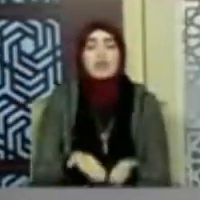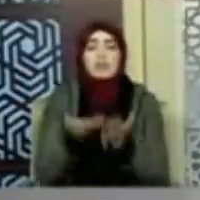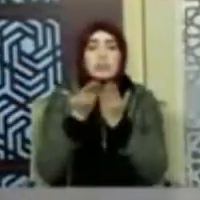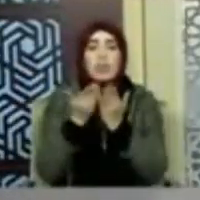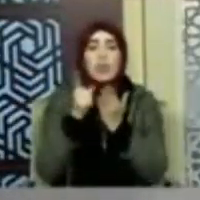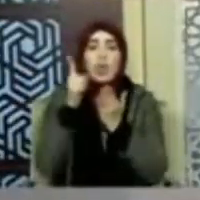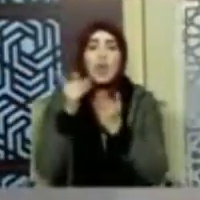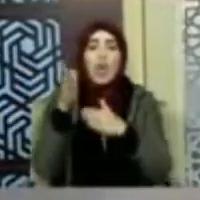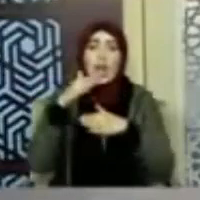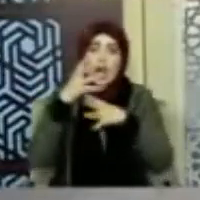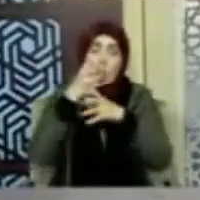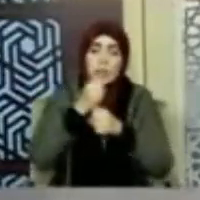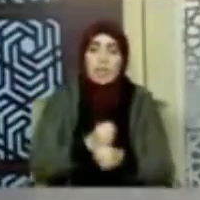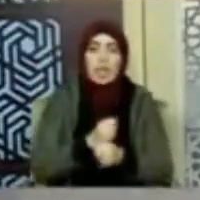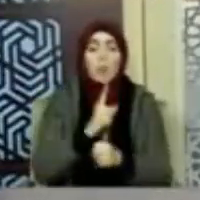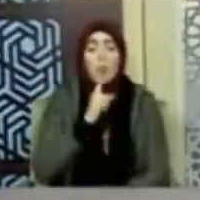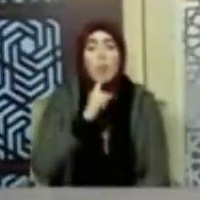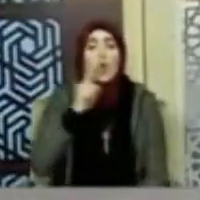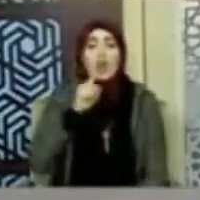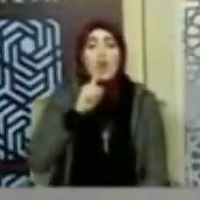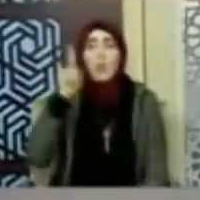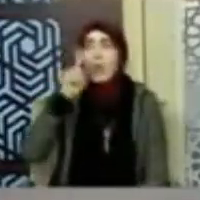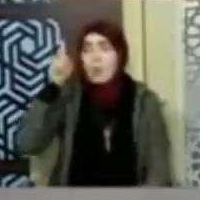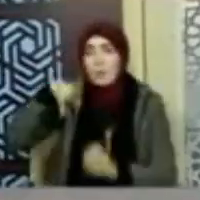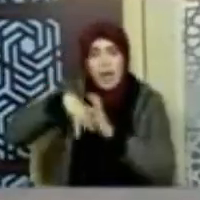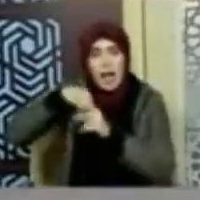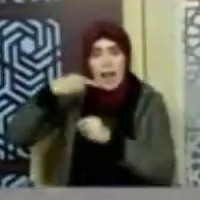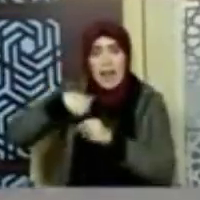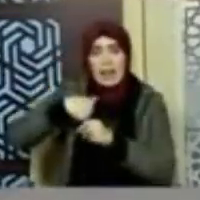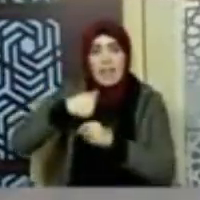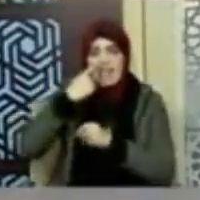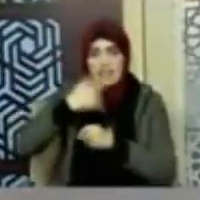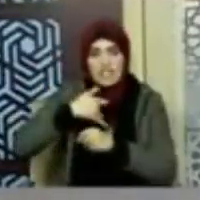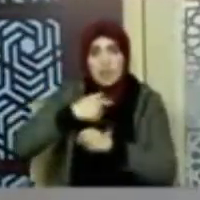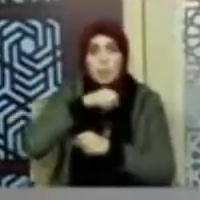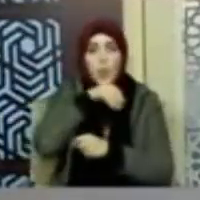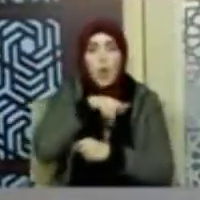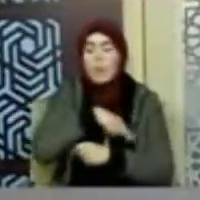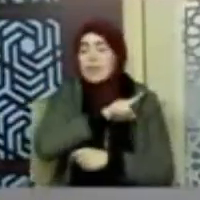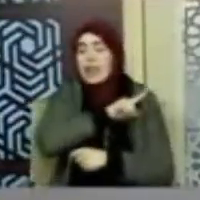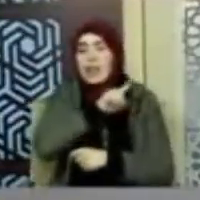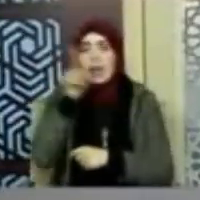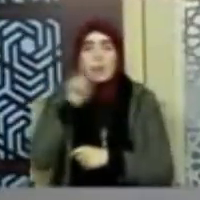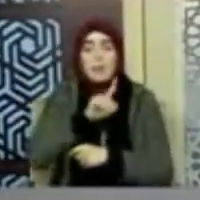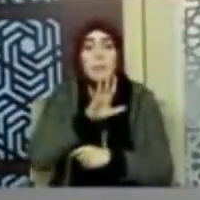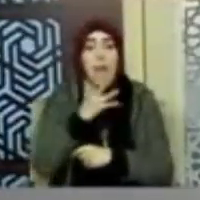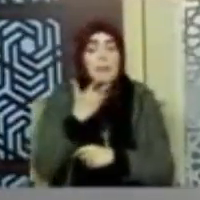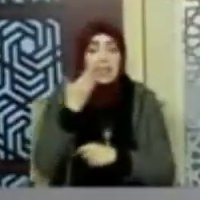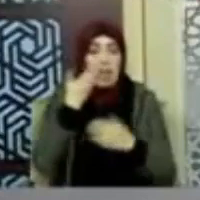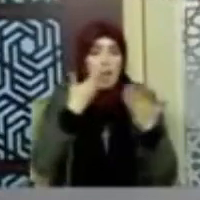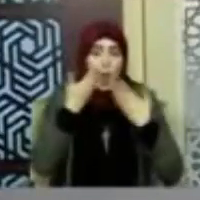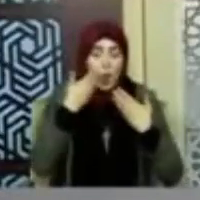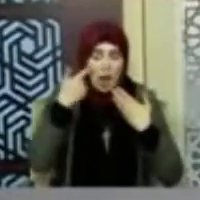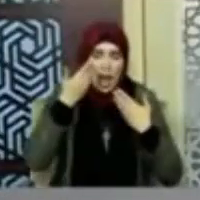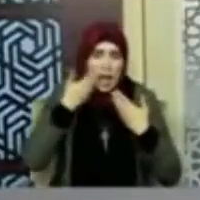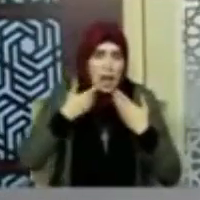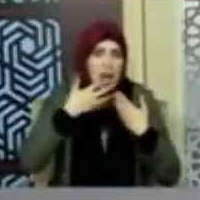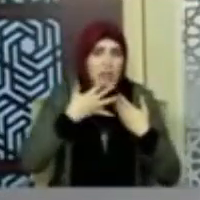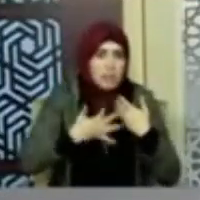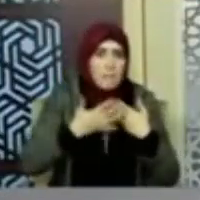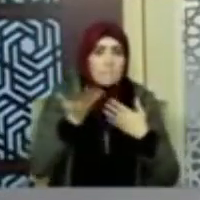وسلم: والذي نفسي بيده لا يكلم أحد في سبيل